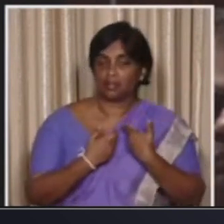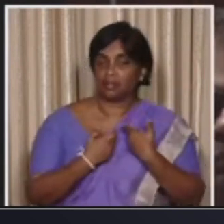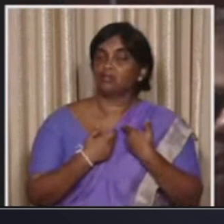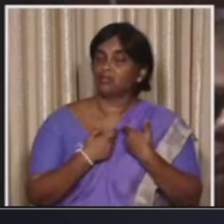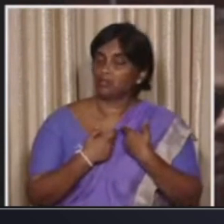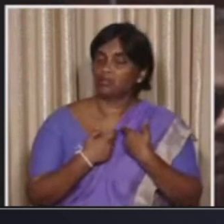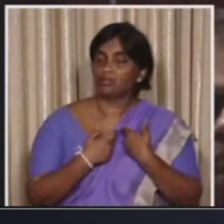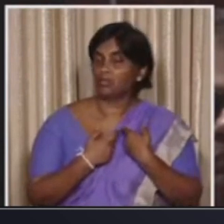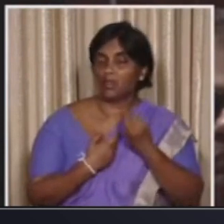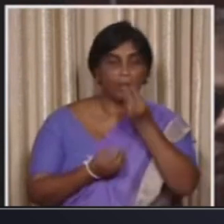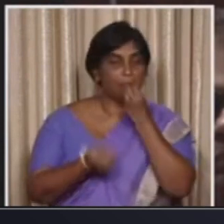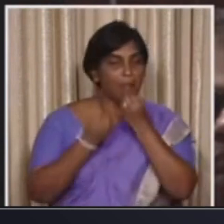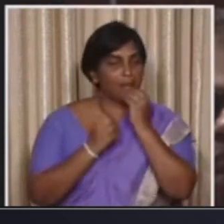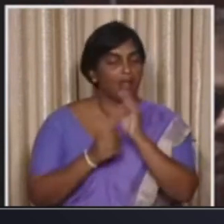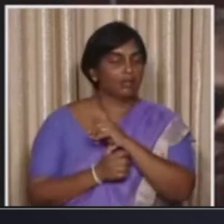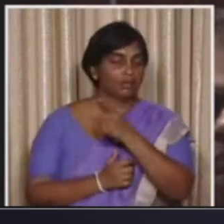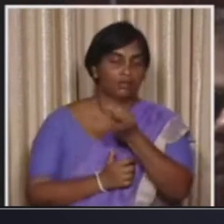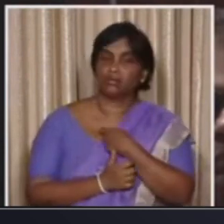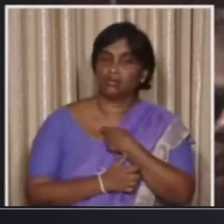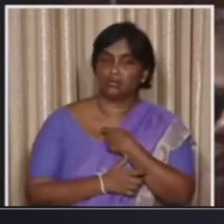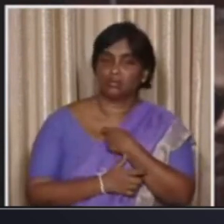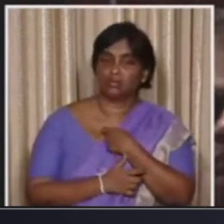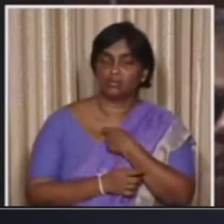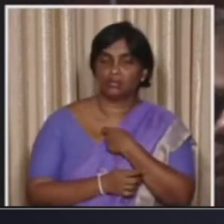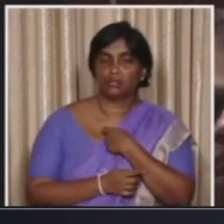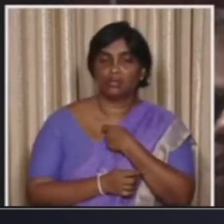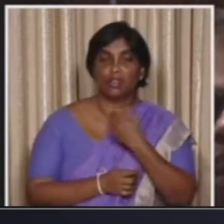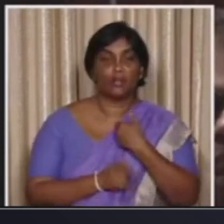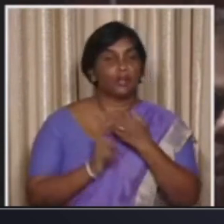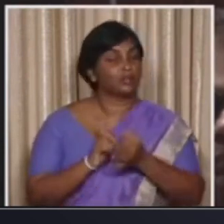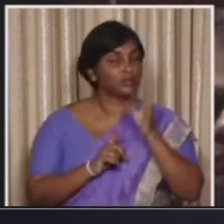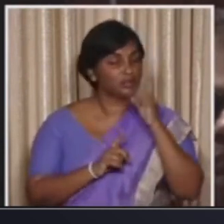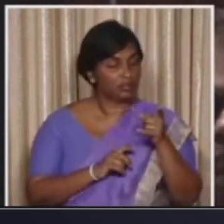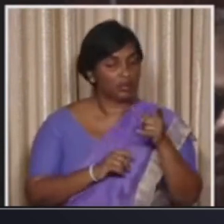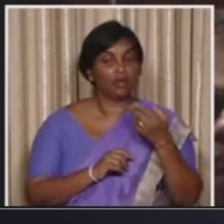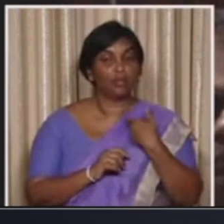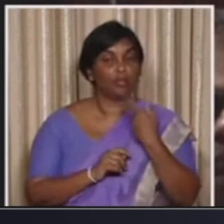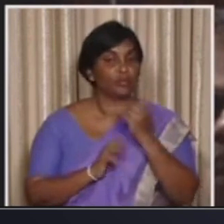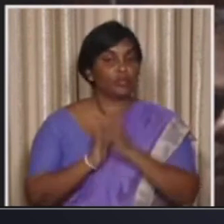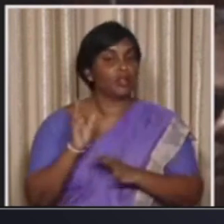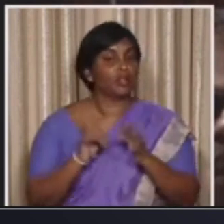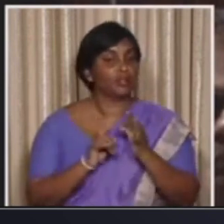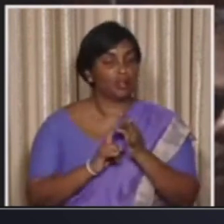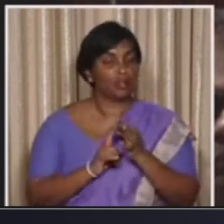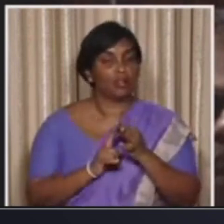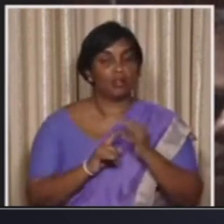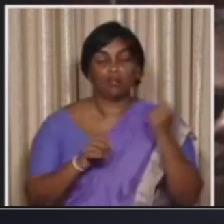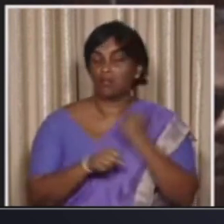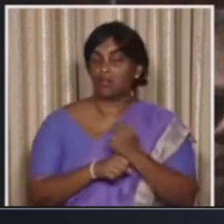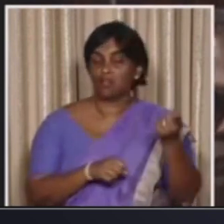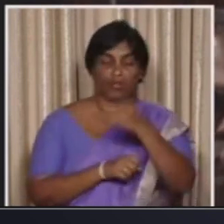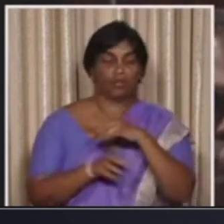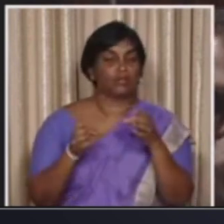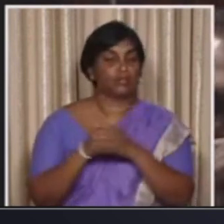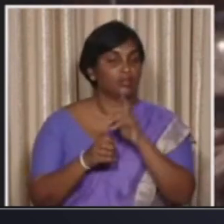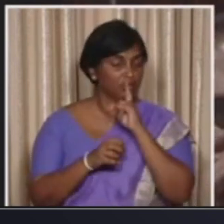අපි බතක් කරගන්නේ කියලායි ඒ ගොවියා කියන්නේ. හැබැයි අපේ ජනාධිපතිතුමා, අපේ මුදල් ලැබෙතුමා, ආණ්ඩුවේ කණ්ඩායම